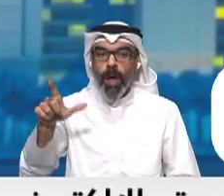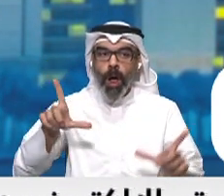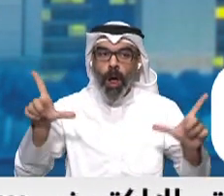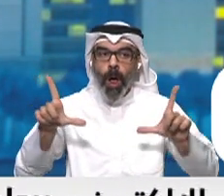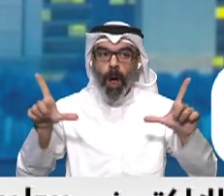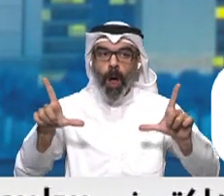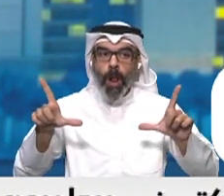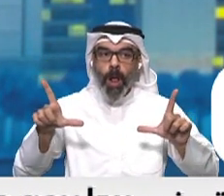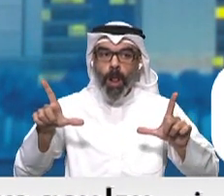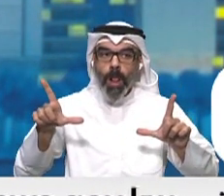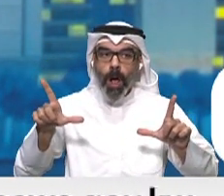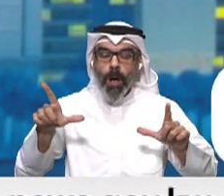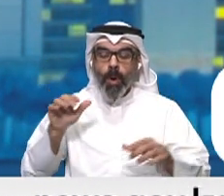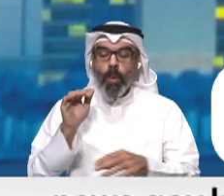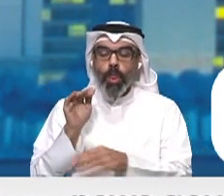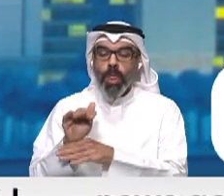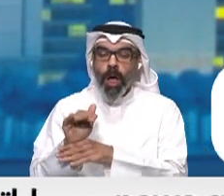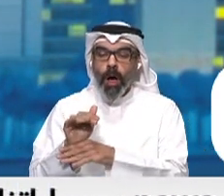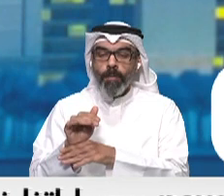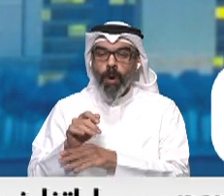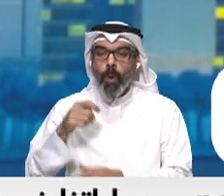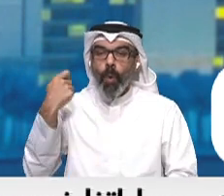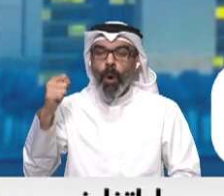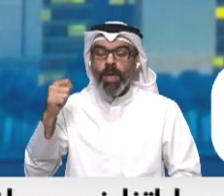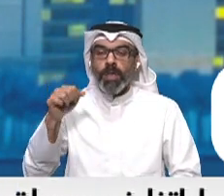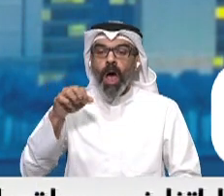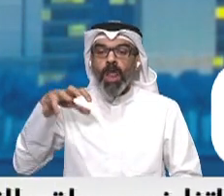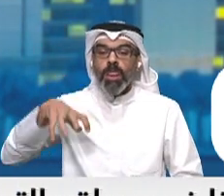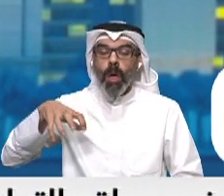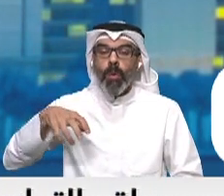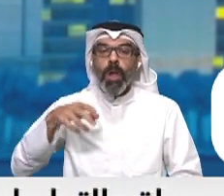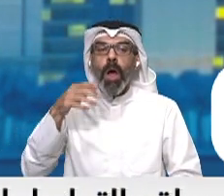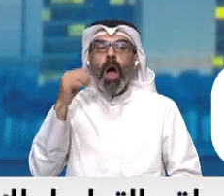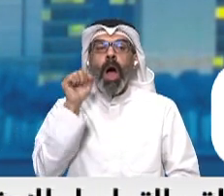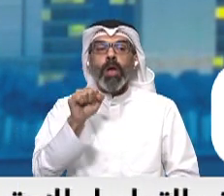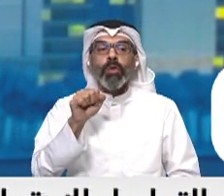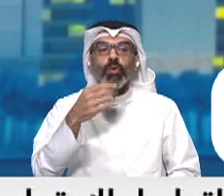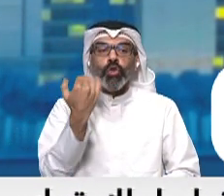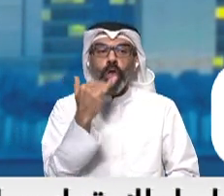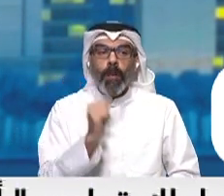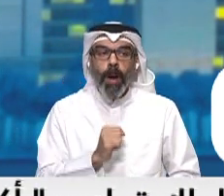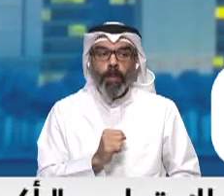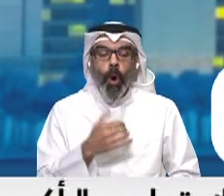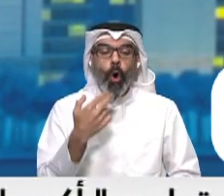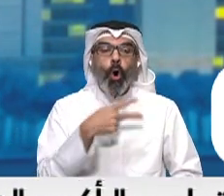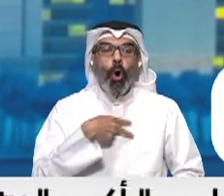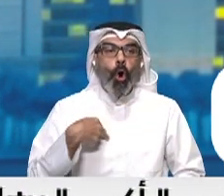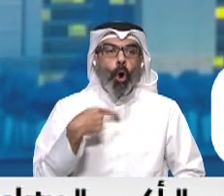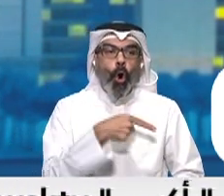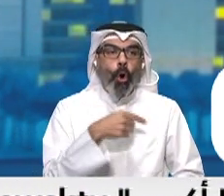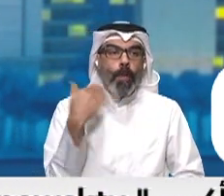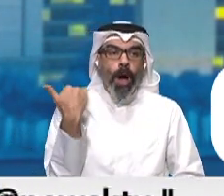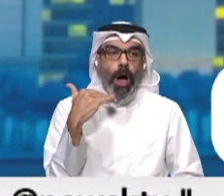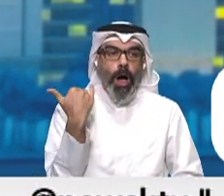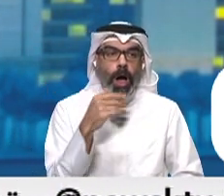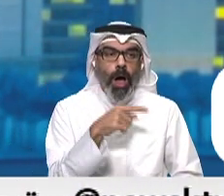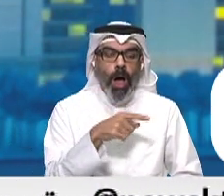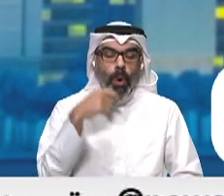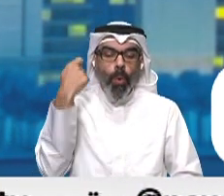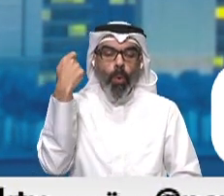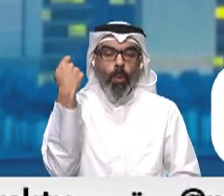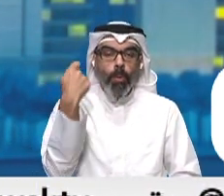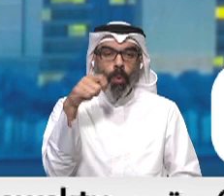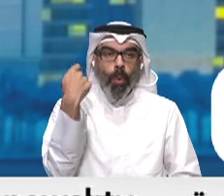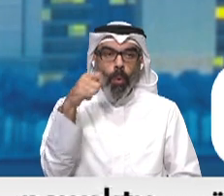والثقافه ووزير الدوله لشؤون الشباب وعن حكومه جمهوريه طاجكستان معالي السيد كمال